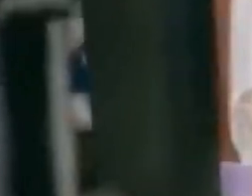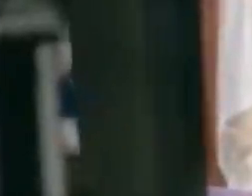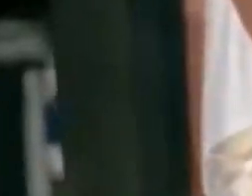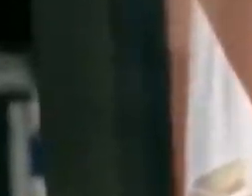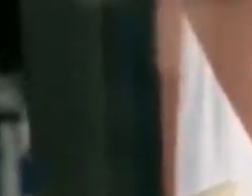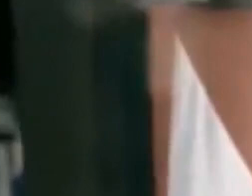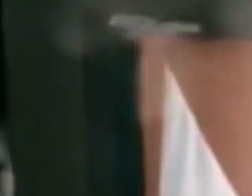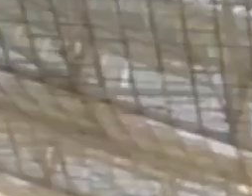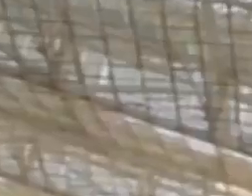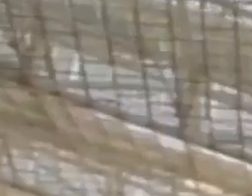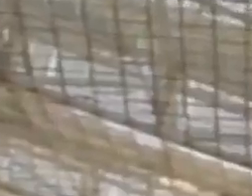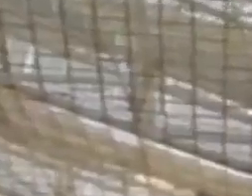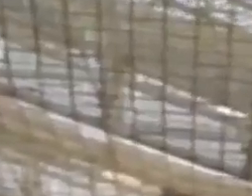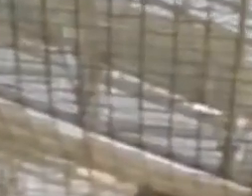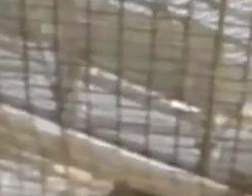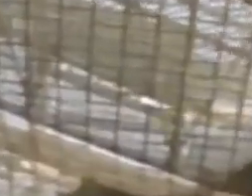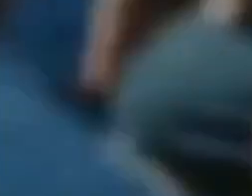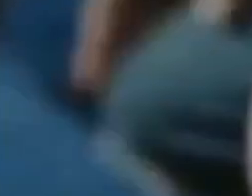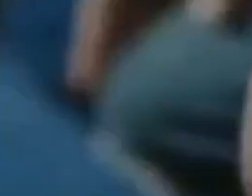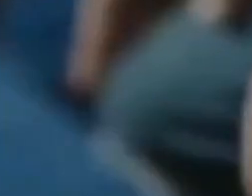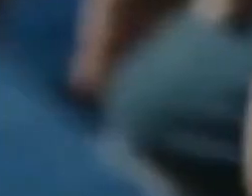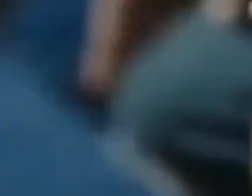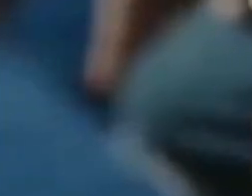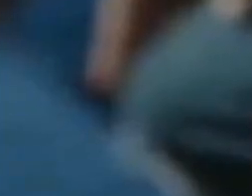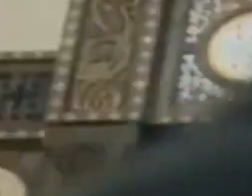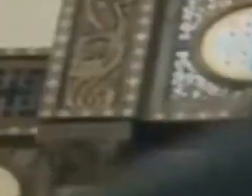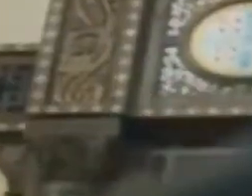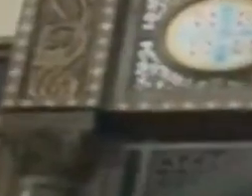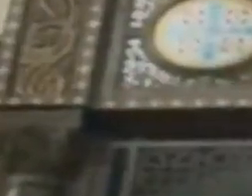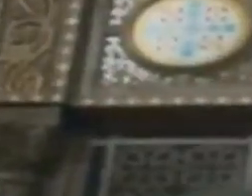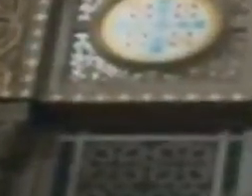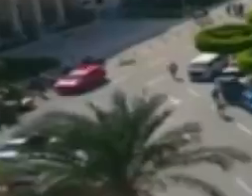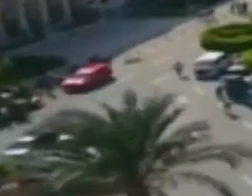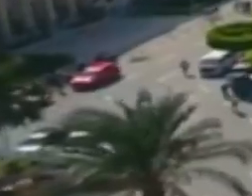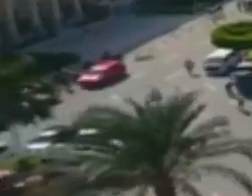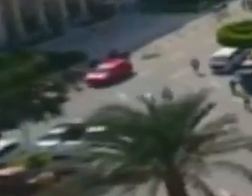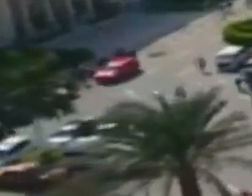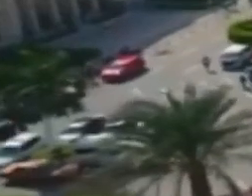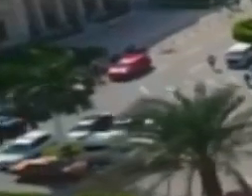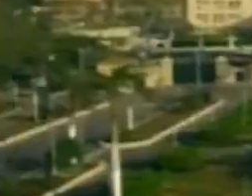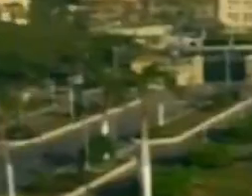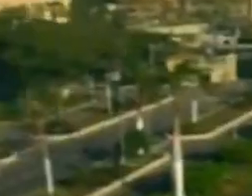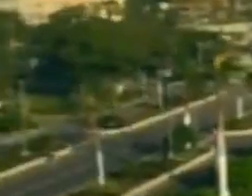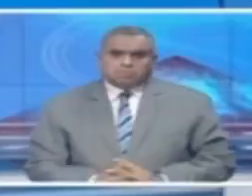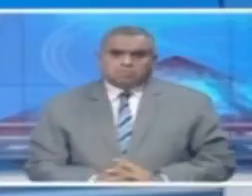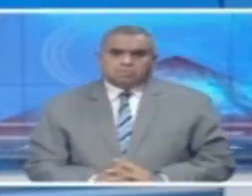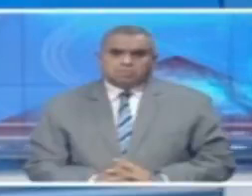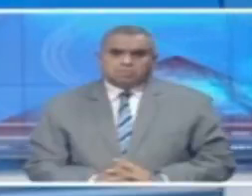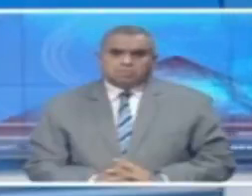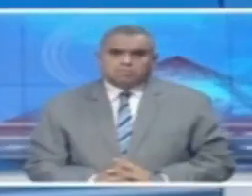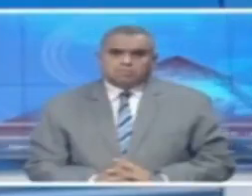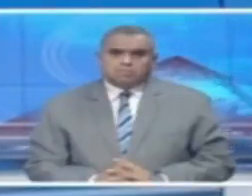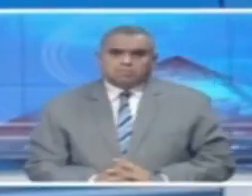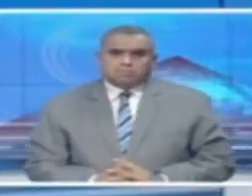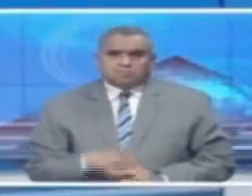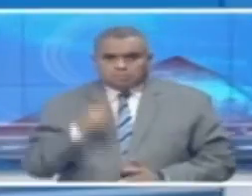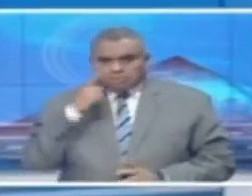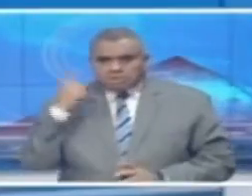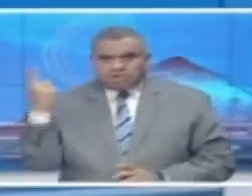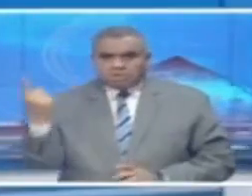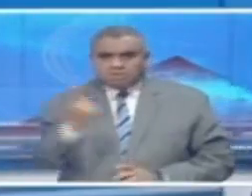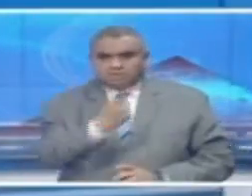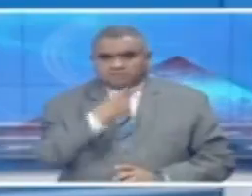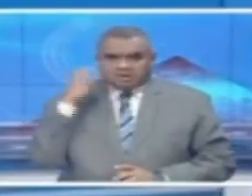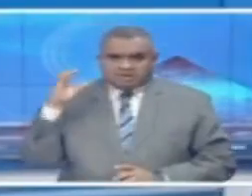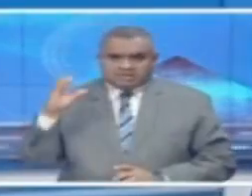مهد الأديان، ومصر الأنبياء، منبع الفنون والآداب والعلوم. تفقد